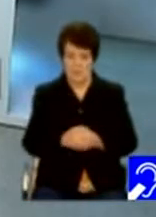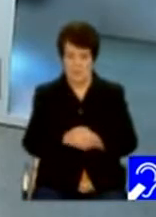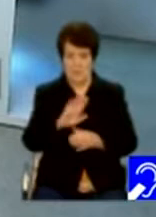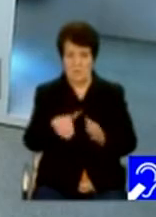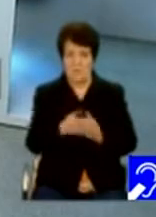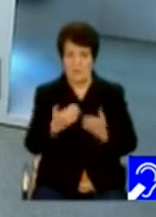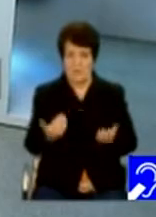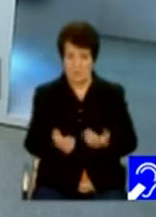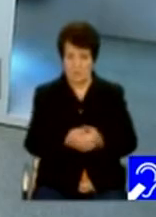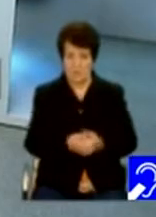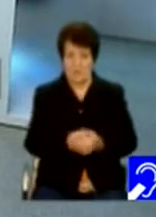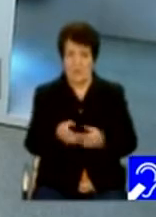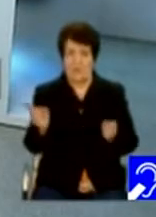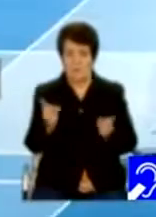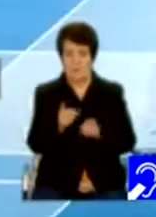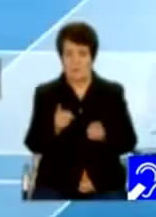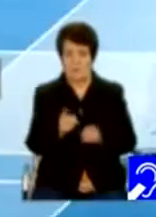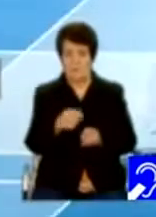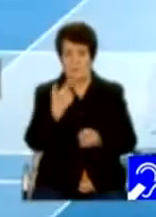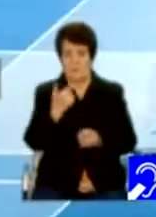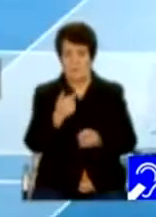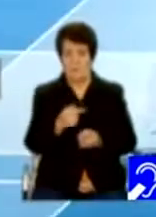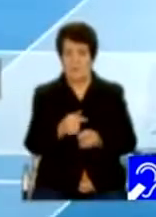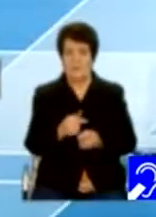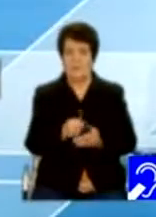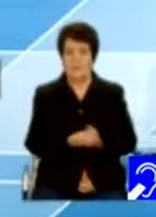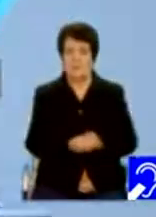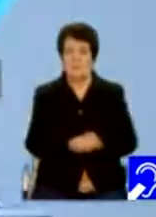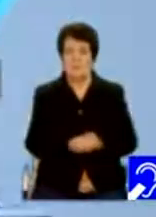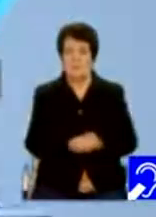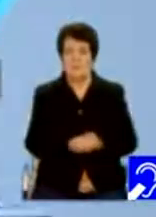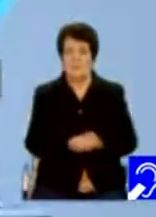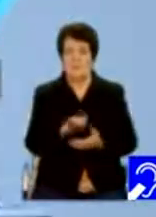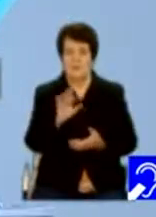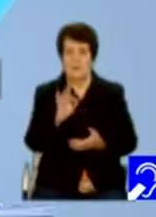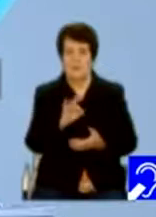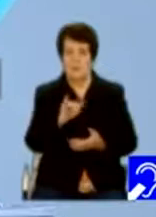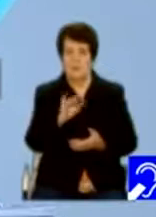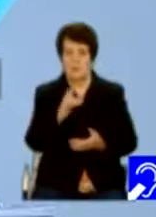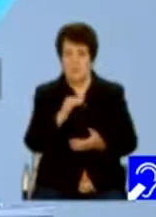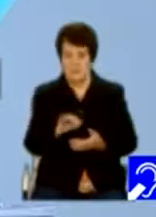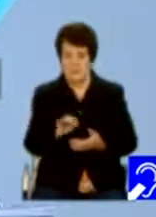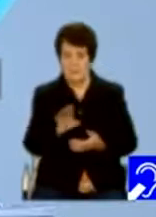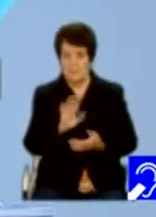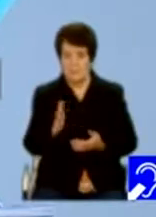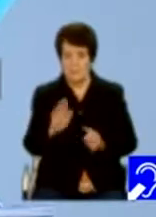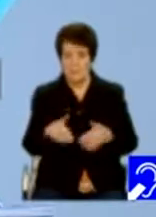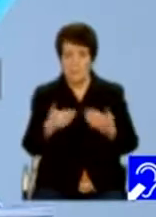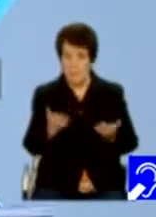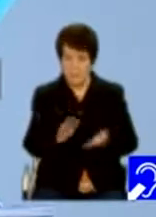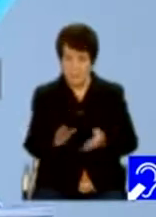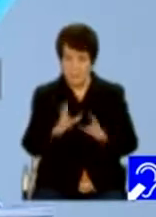până acum. Răspundeți foarte scurt, pentru că vrem să luăm și întrebări de la oameni. Deci, blocul electoral Renato Osate nu doar vine cu careva propuneri